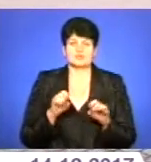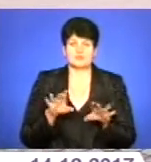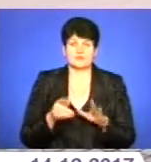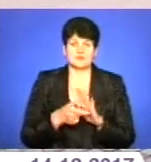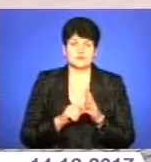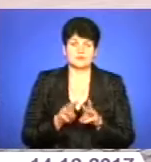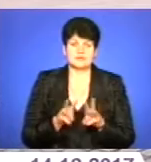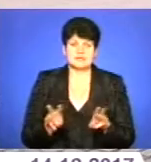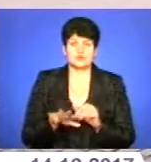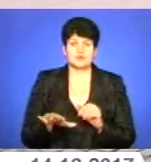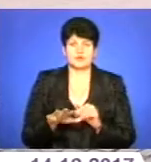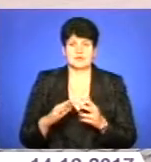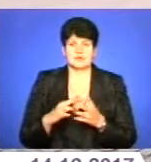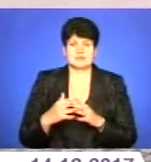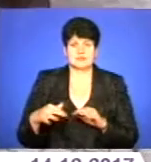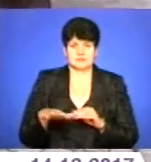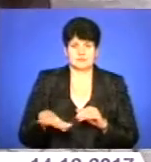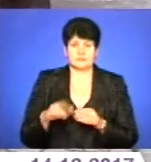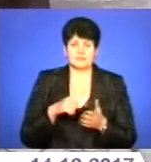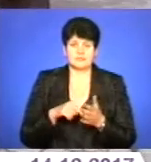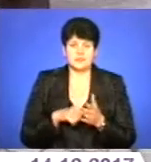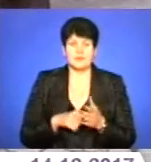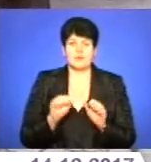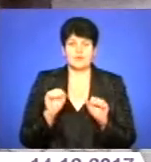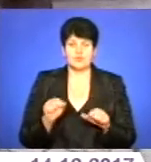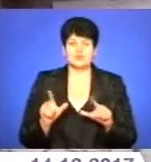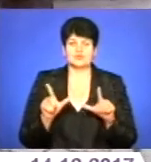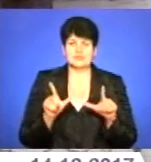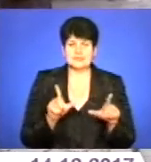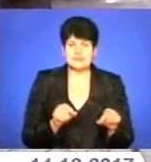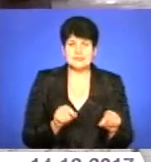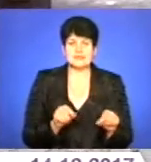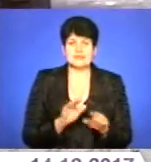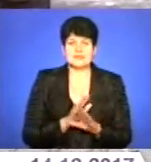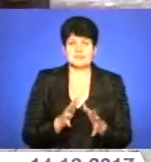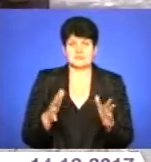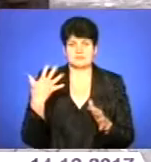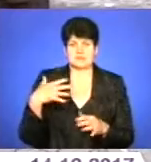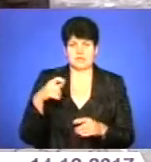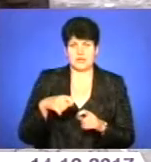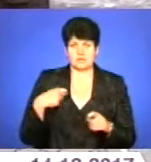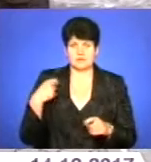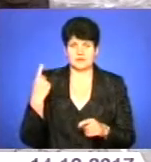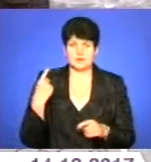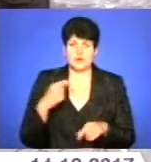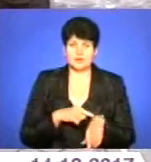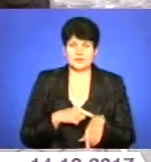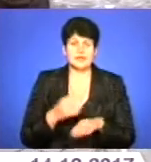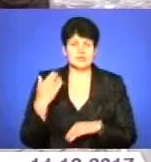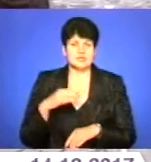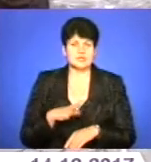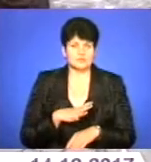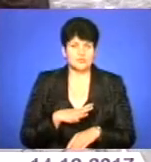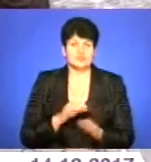на території населеного пункту водії можуть їхати зі швидкістю не більше 50 км на годину. Раніше дозволена максимальна швидкість